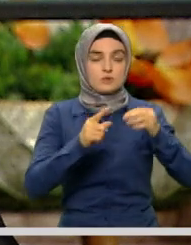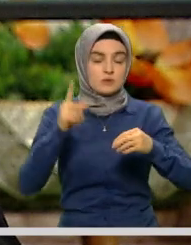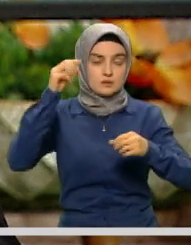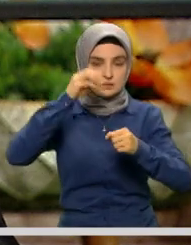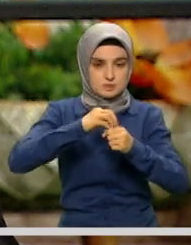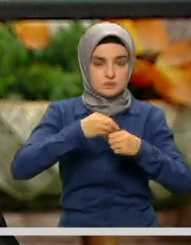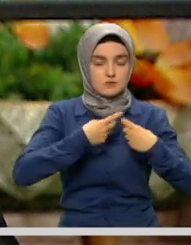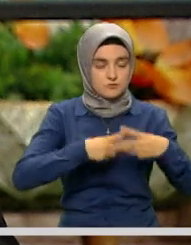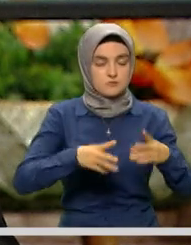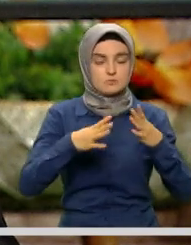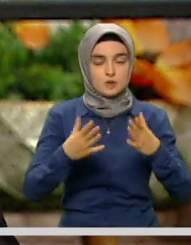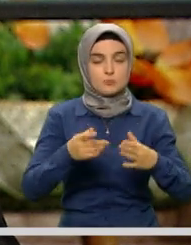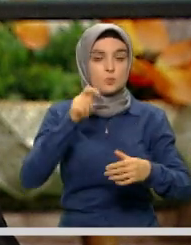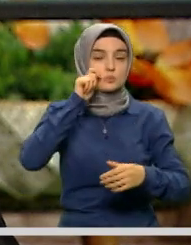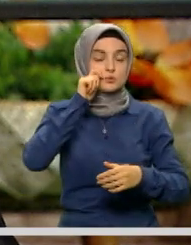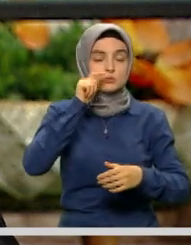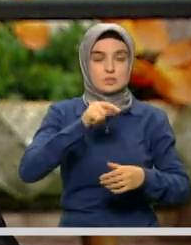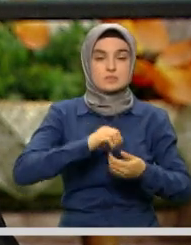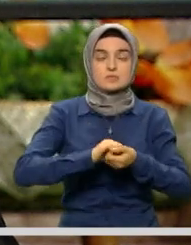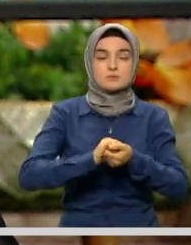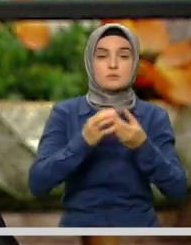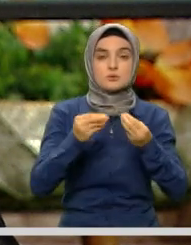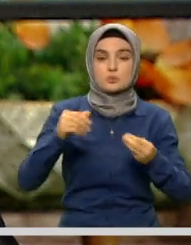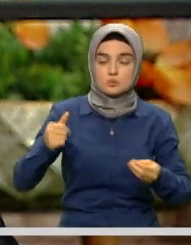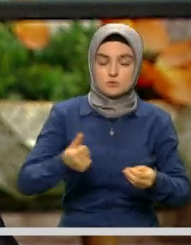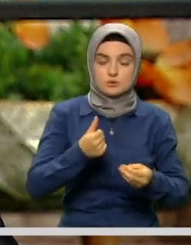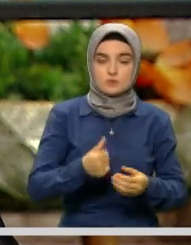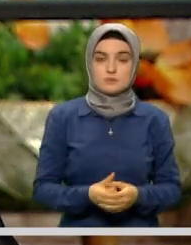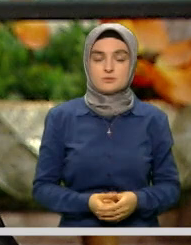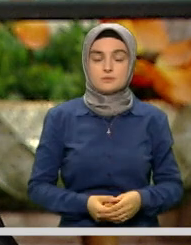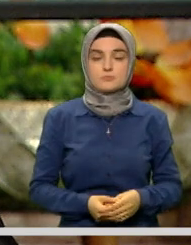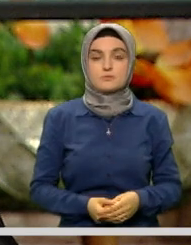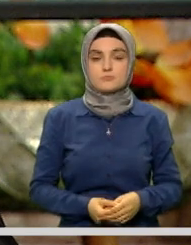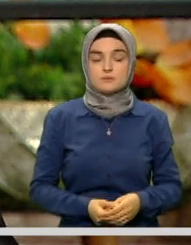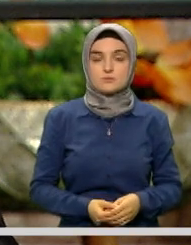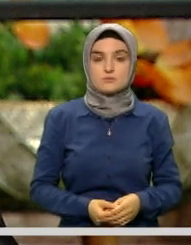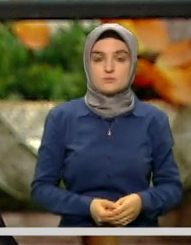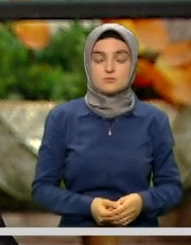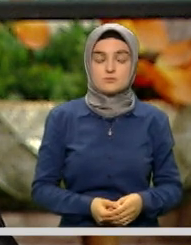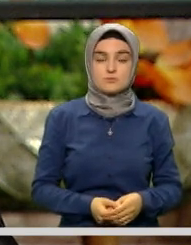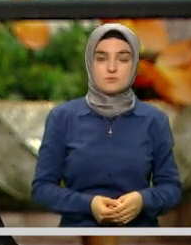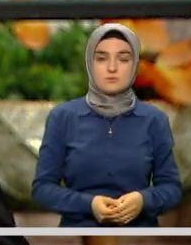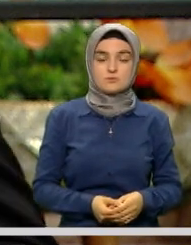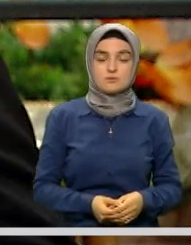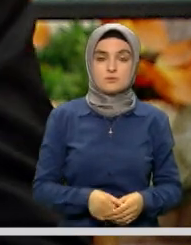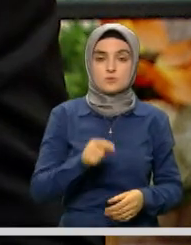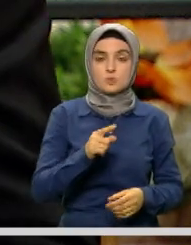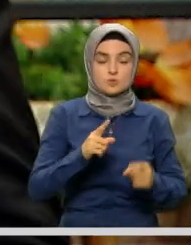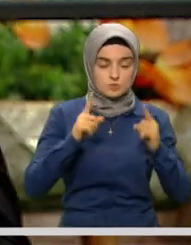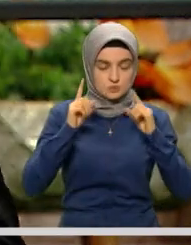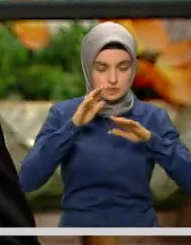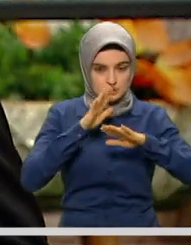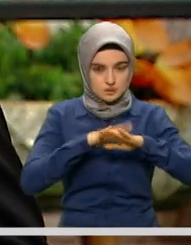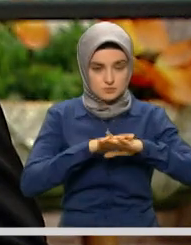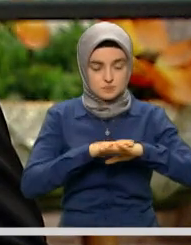affetsin. Ama Müslümanlıkta samimiyet önemlidir. İtiraftan çok samimiyet önemlidir. Samimi bir şekilde eğer o tevbenizi